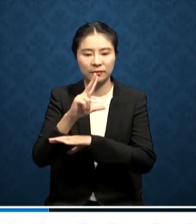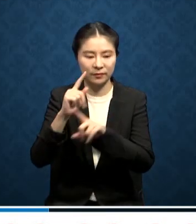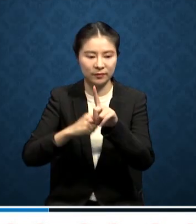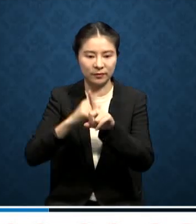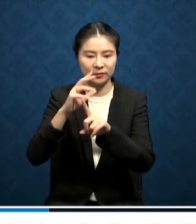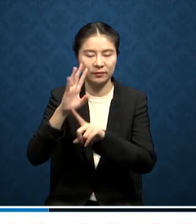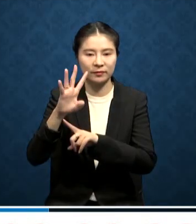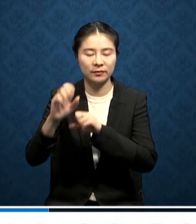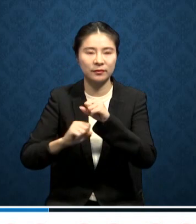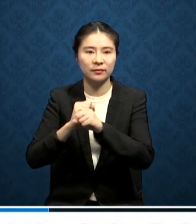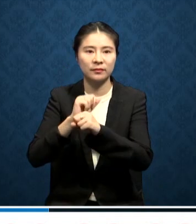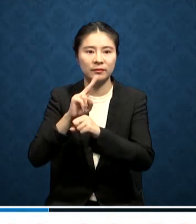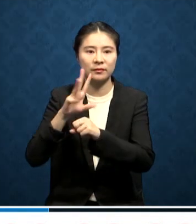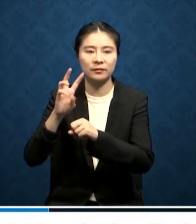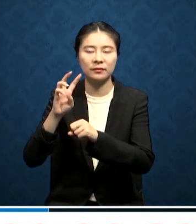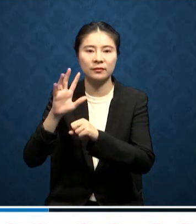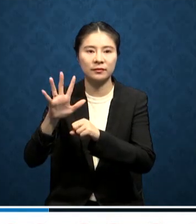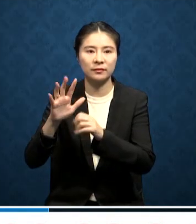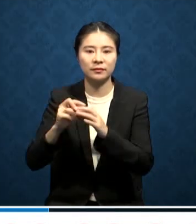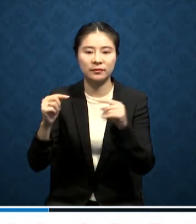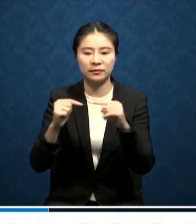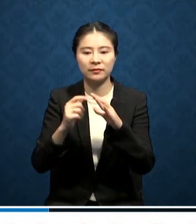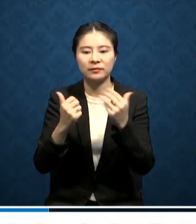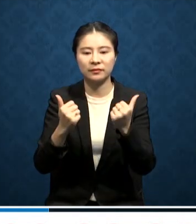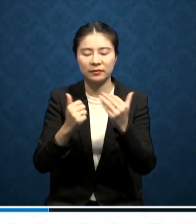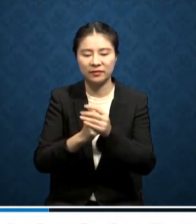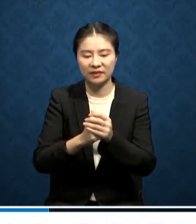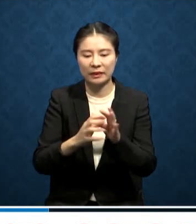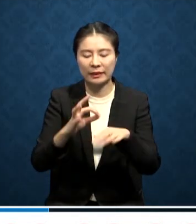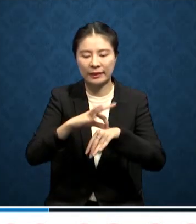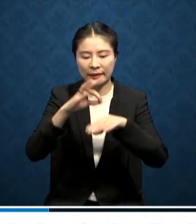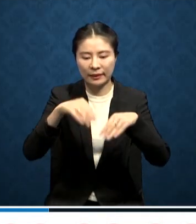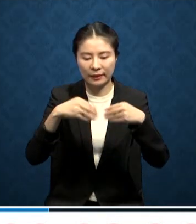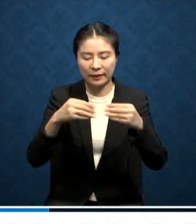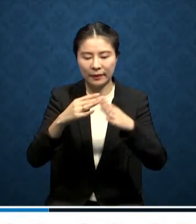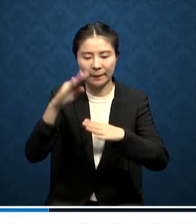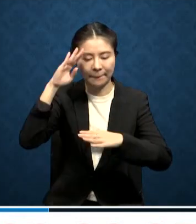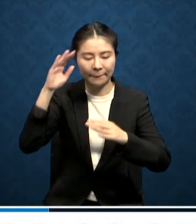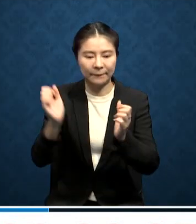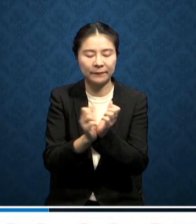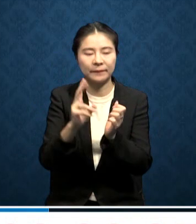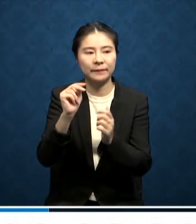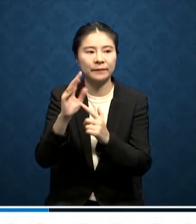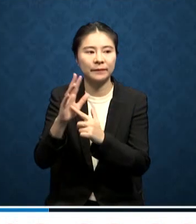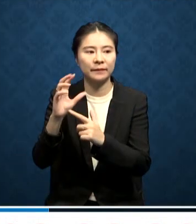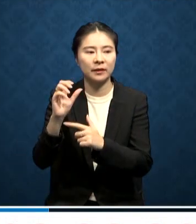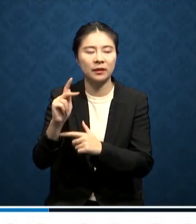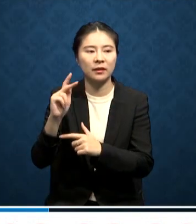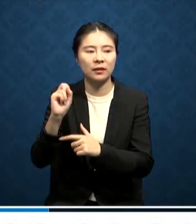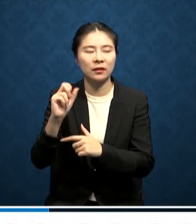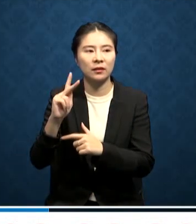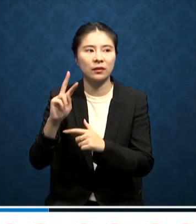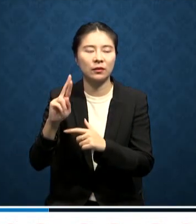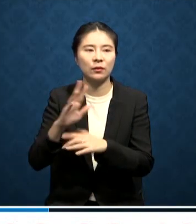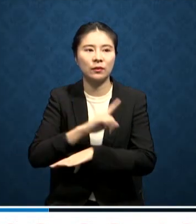ราชดำรัสแต่งตั้งพลตำรวจเอกณัฐธรปรสูนธรเมื่อวันที่28ตุลาคม2565และรองศาสตราจารย์สมภพปุริวิกไรพงษ์